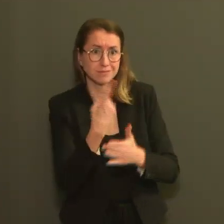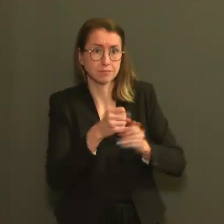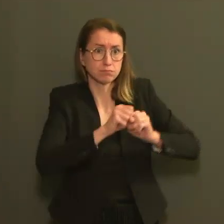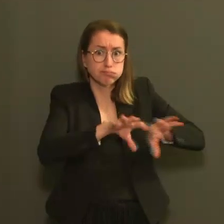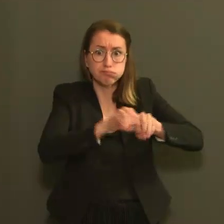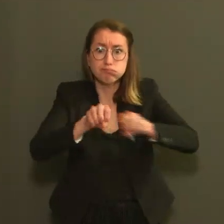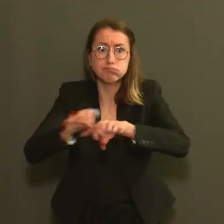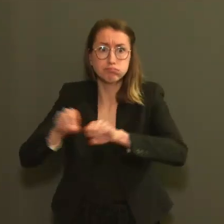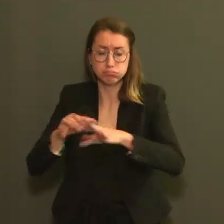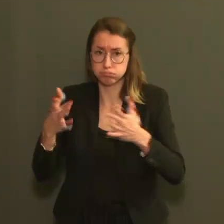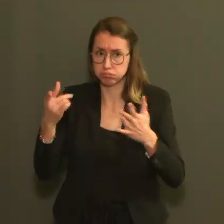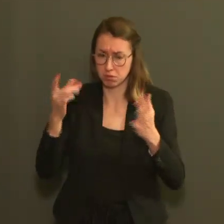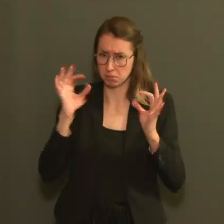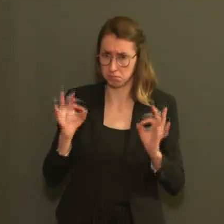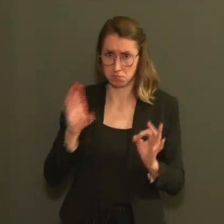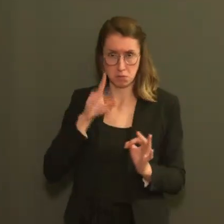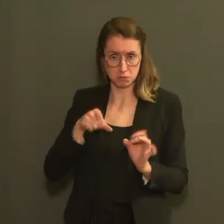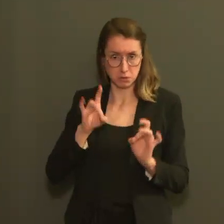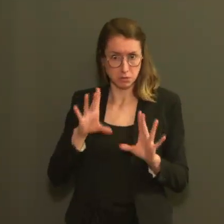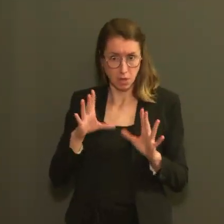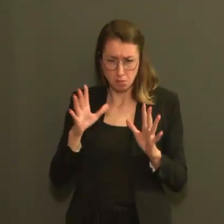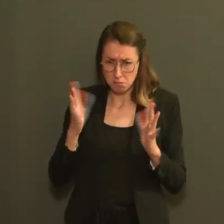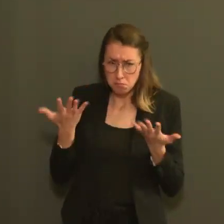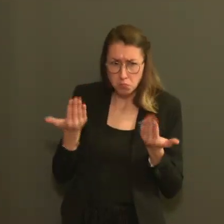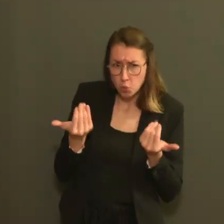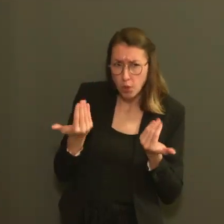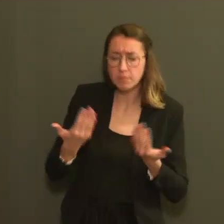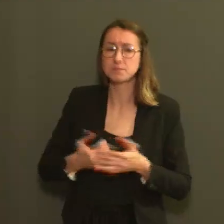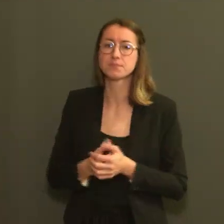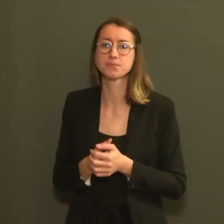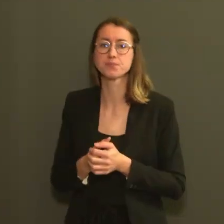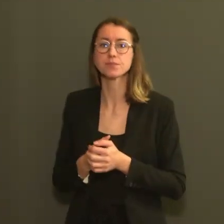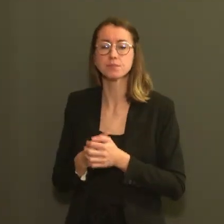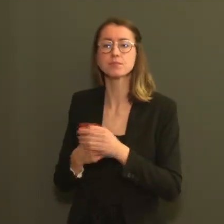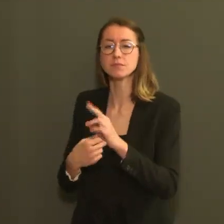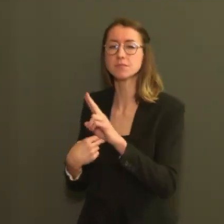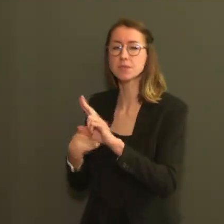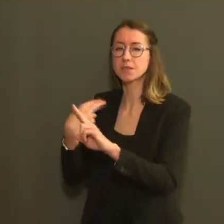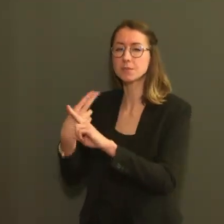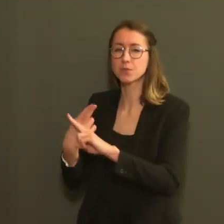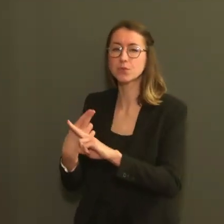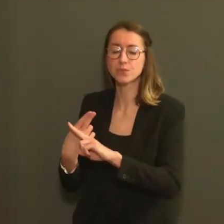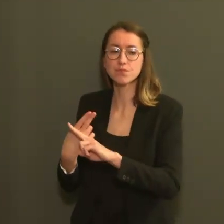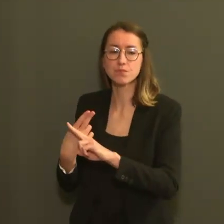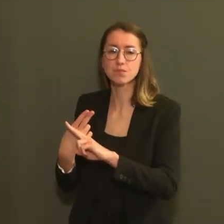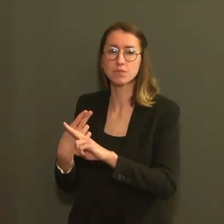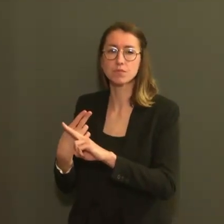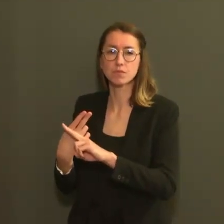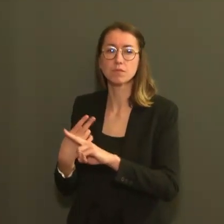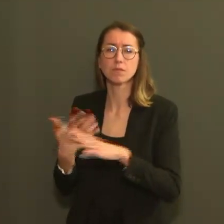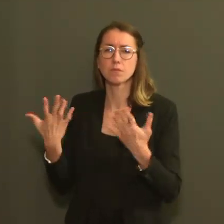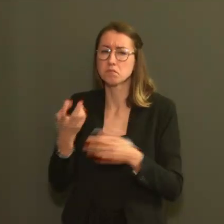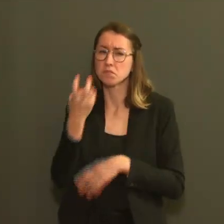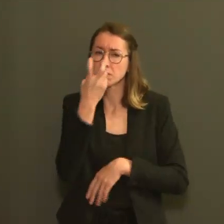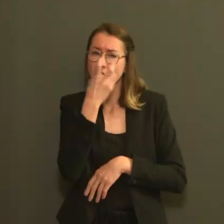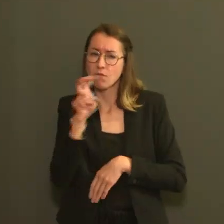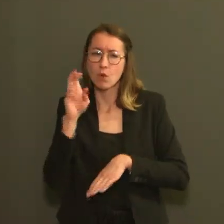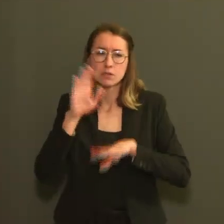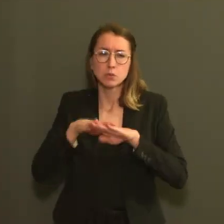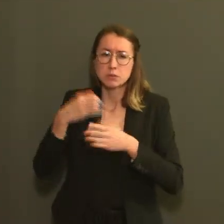Alors, la question n'est pas tellement l'absence de données, mais c'est la disponibilité dans certains cas. Il faut savoir que toutes les données ne sont pas